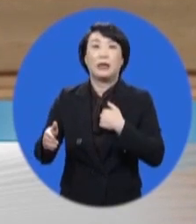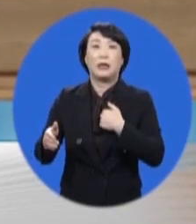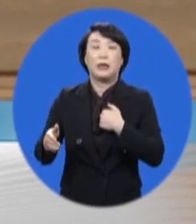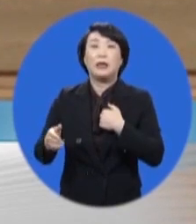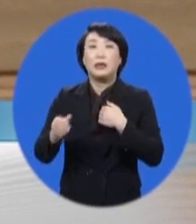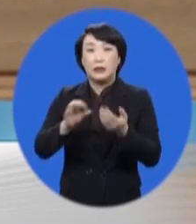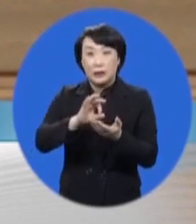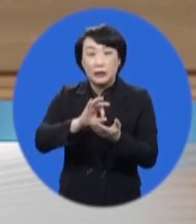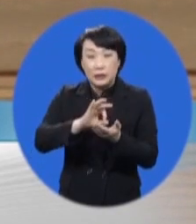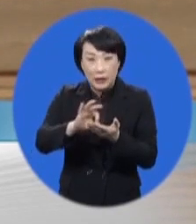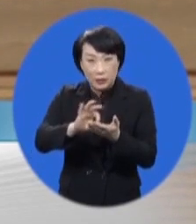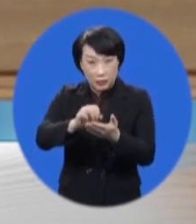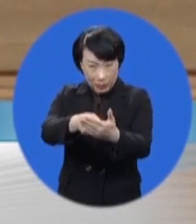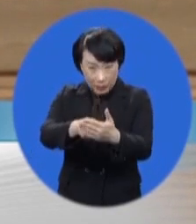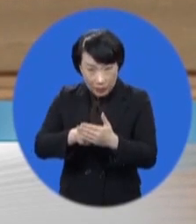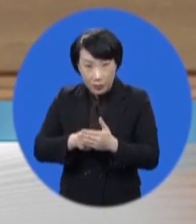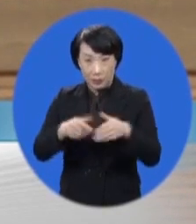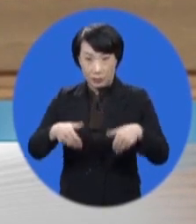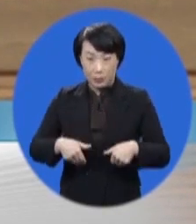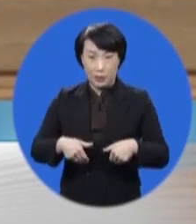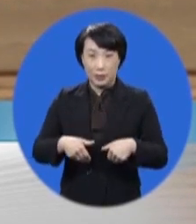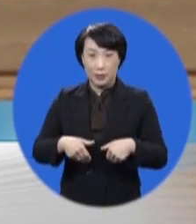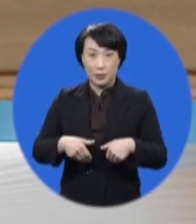참으로 잘 아껴 써야 한다.